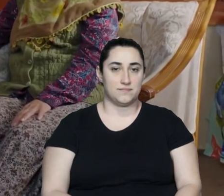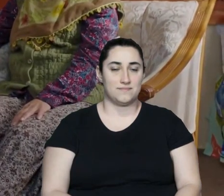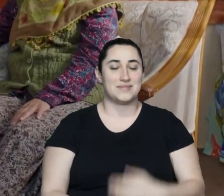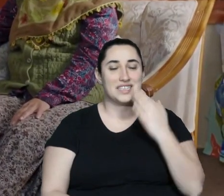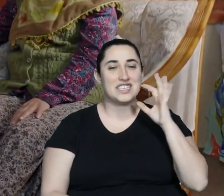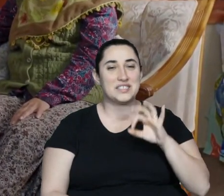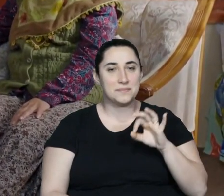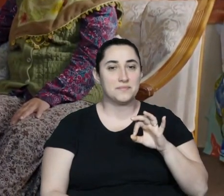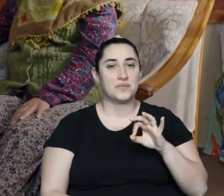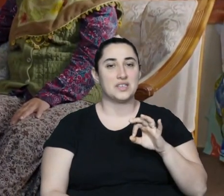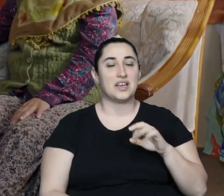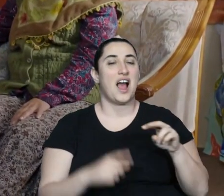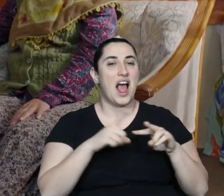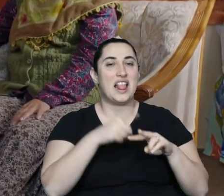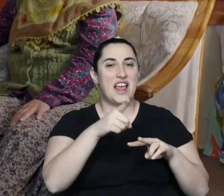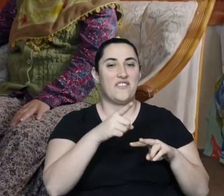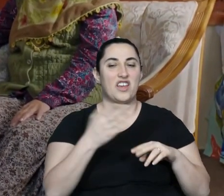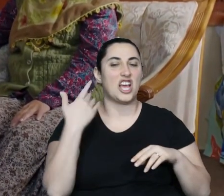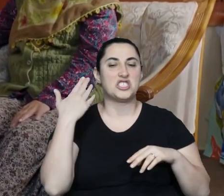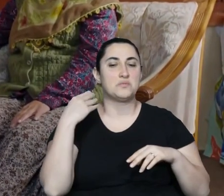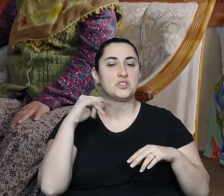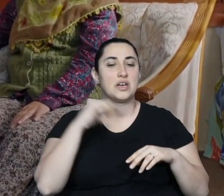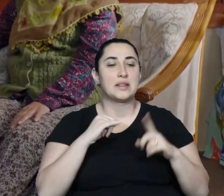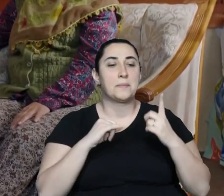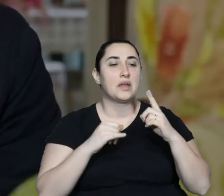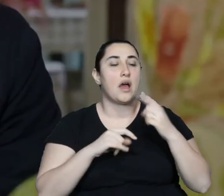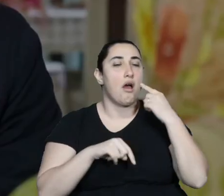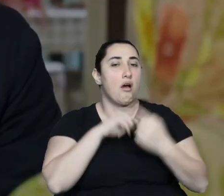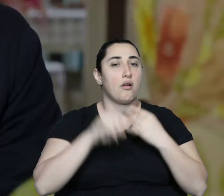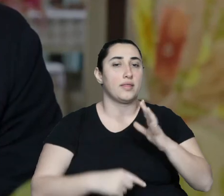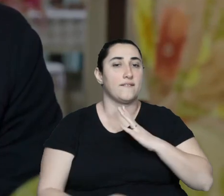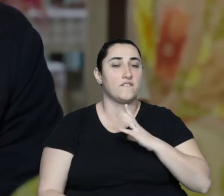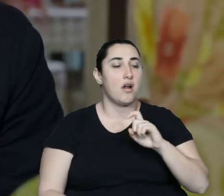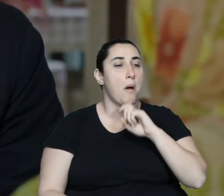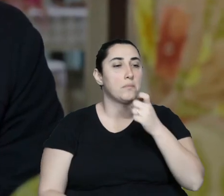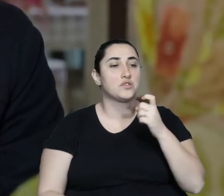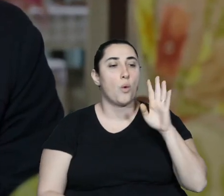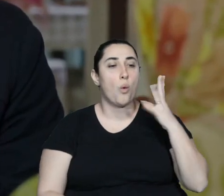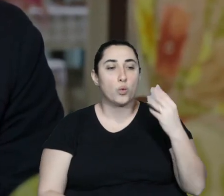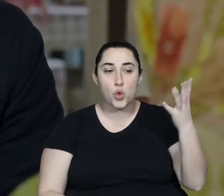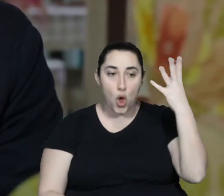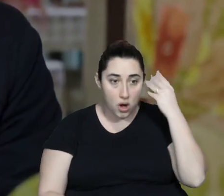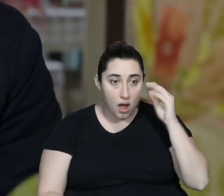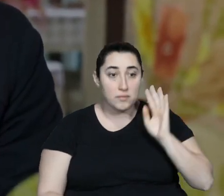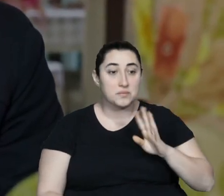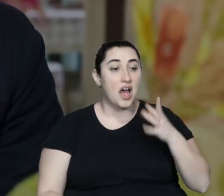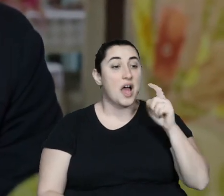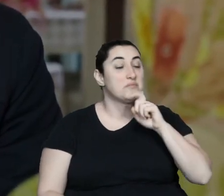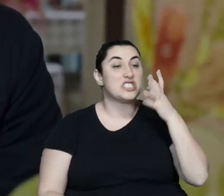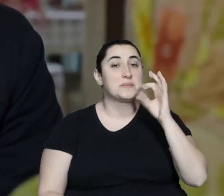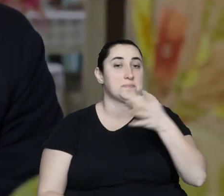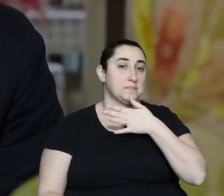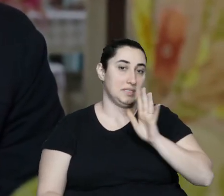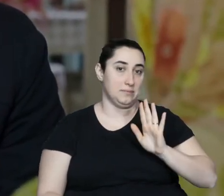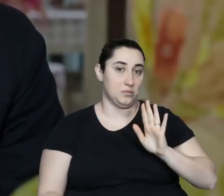Ninem şimdi bu... Alev geçmişine dair birilerini arıyor. Bir amcasının olduğunu öğrendi ama kim olduğunu